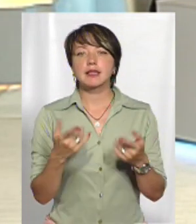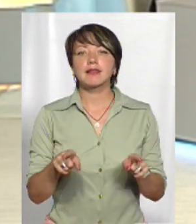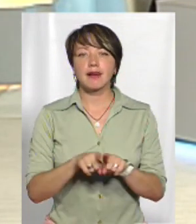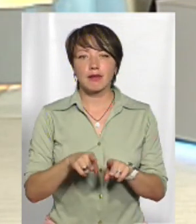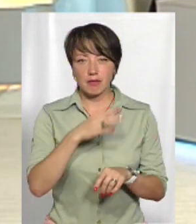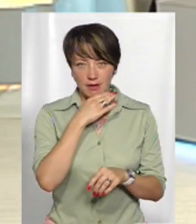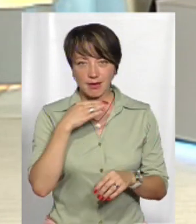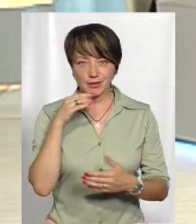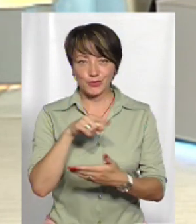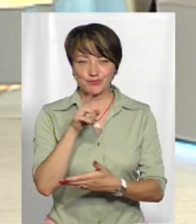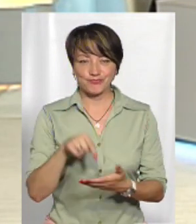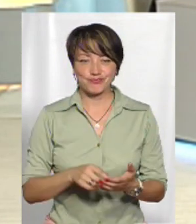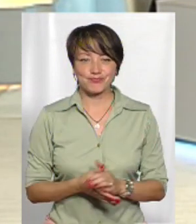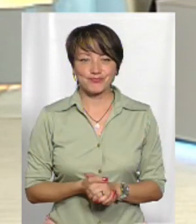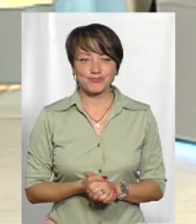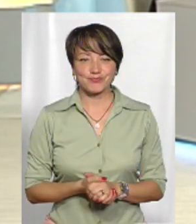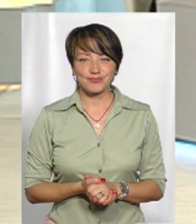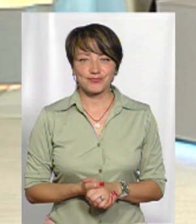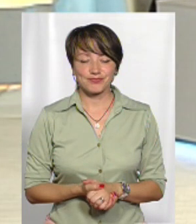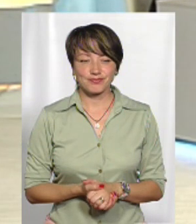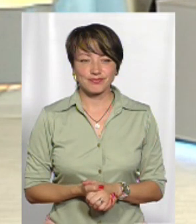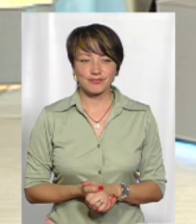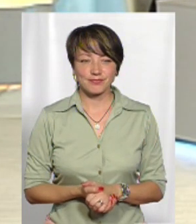як гадаєте, багато в нашій області?